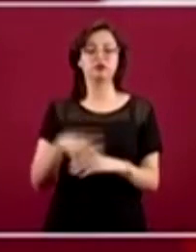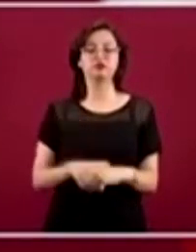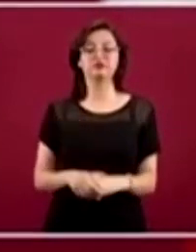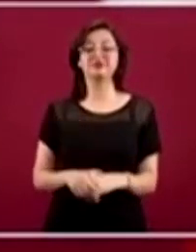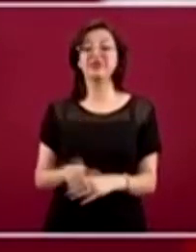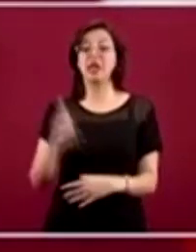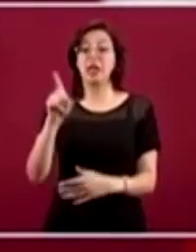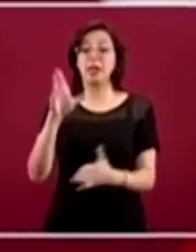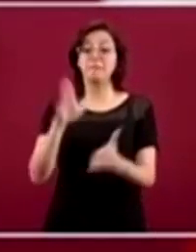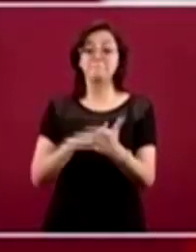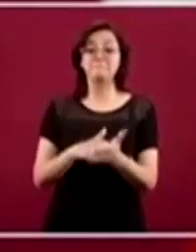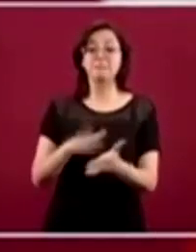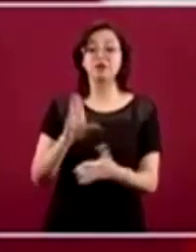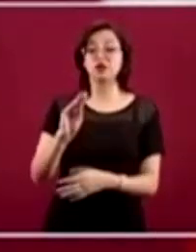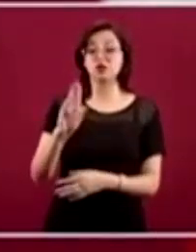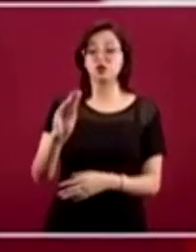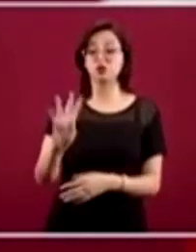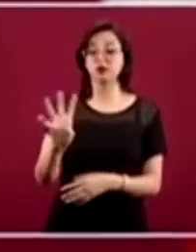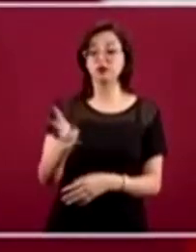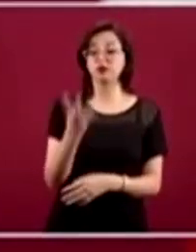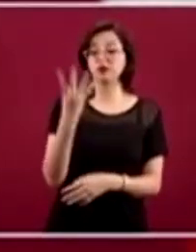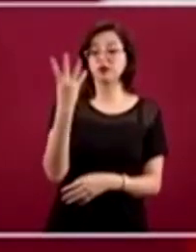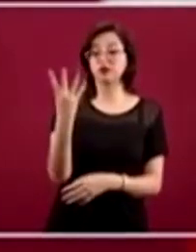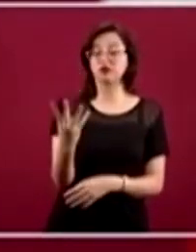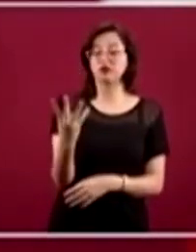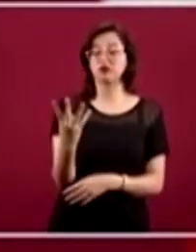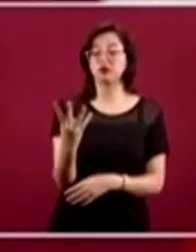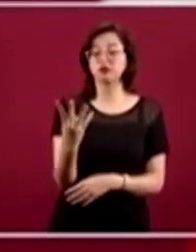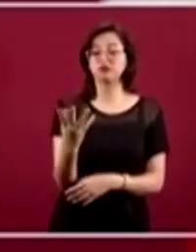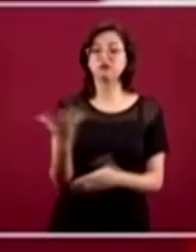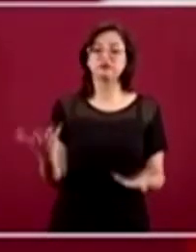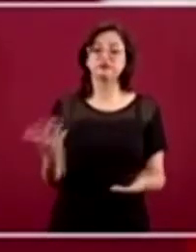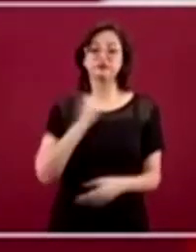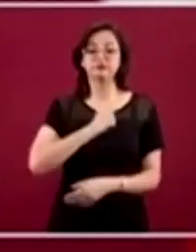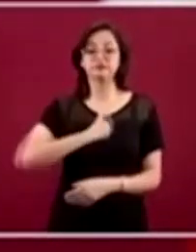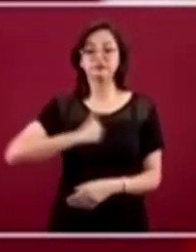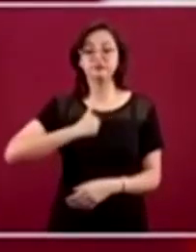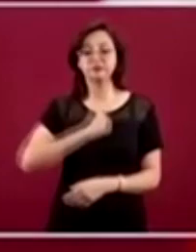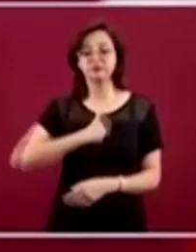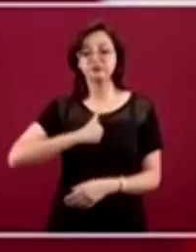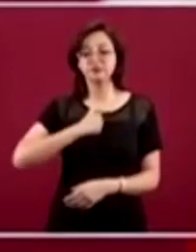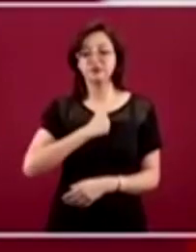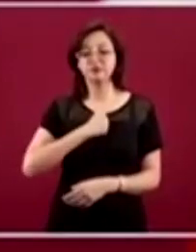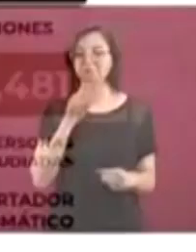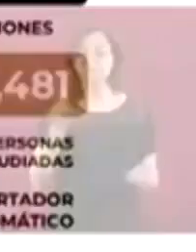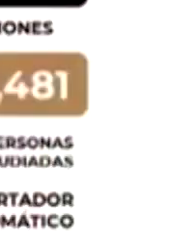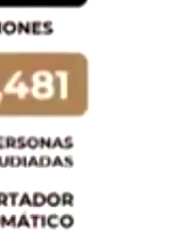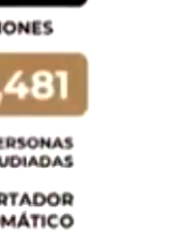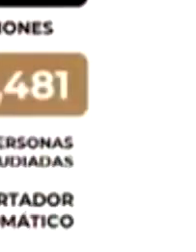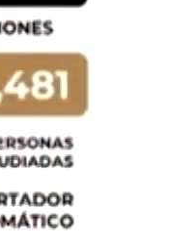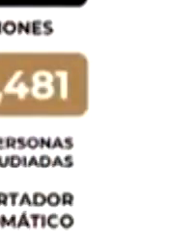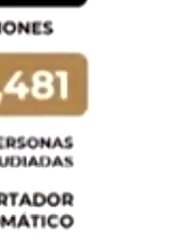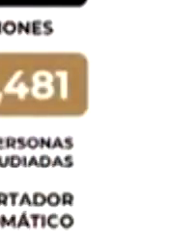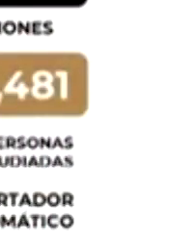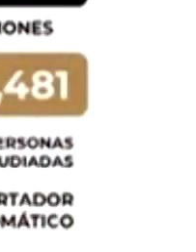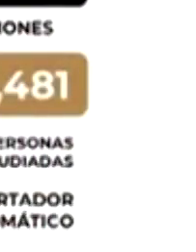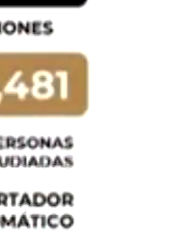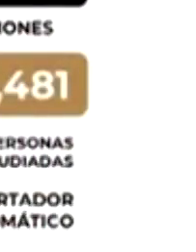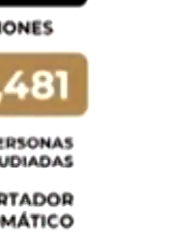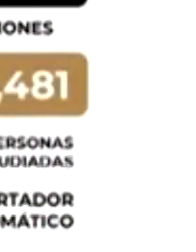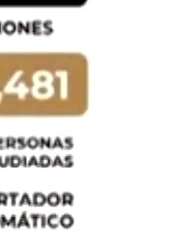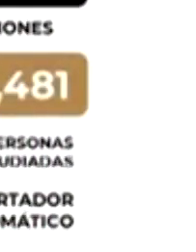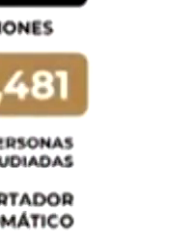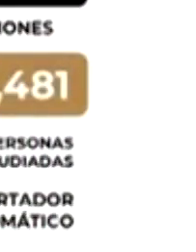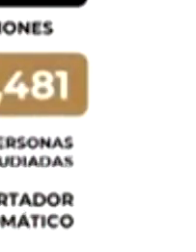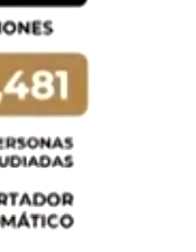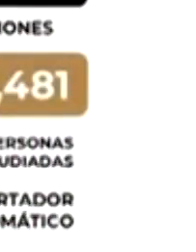ယ်။ဒါ့အပြင်ဗိုင်းရပ်စ်ပိုးကိုထိန်းချုပ်နိုင်ခြင်းမရှိပါကကျန်းမာရေးဆောင်ရှောက်မှုအပိုင်းမှာနိုင်နှင်းမှုမရှိတော့တဲ့အခြေအနေတွေဖြစ်လာနိုင်တယ်လို့လည်းထပ်လောင်း